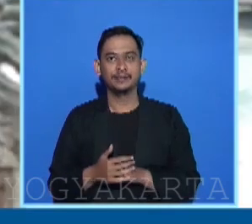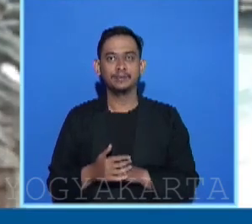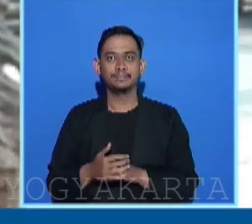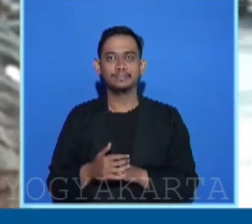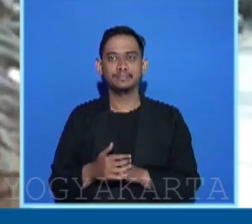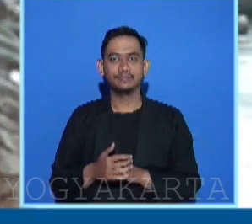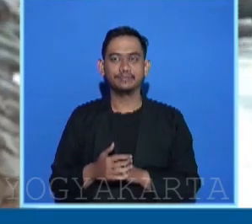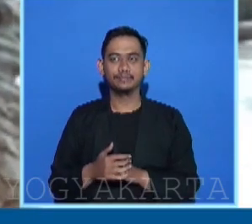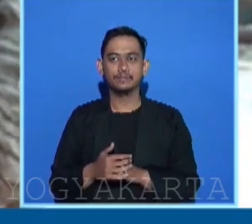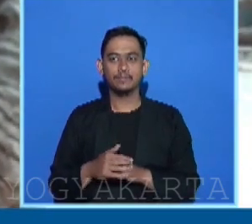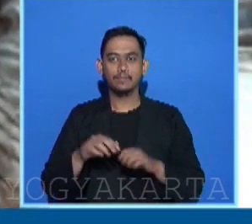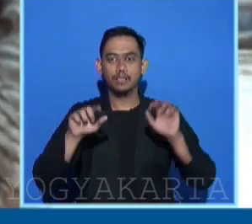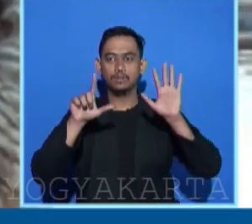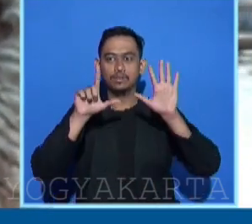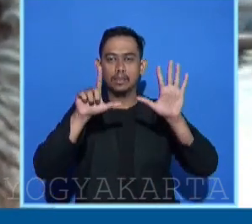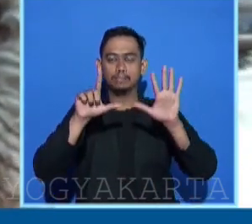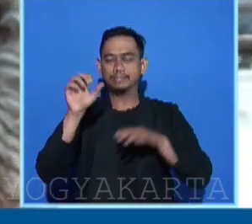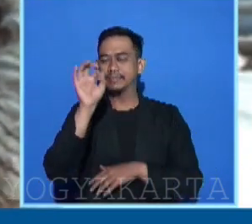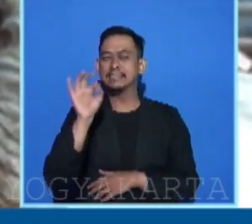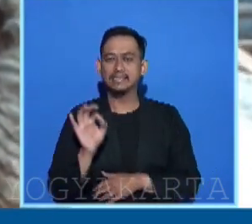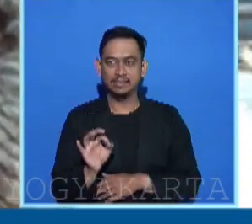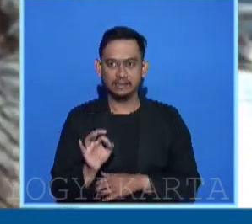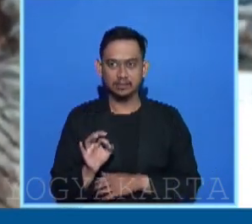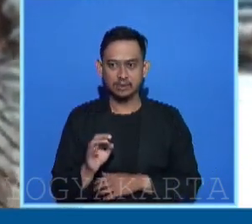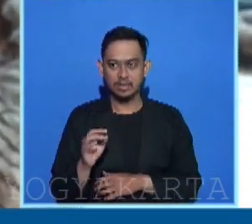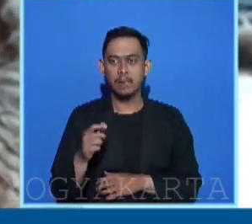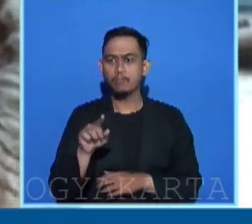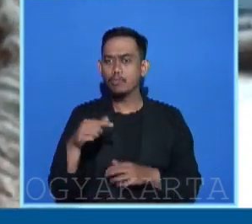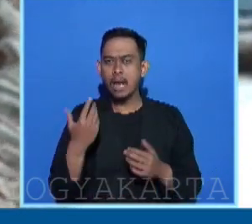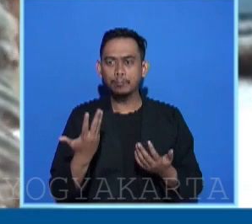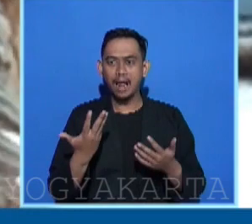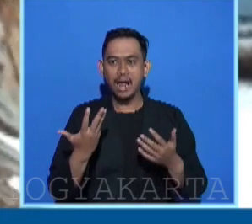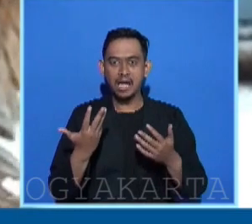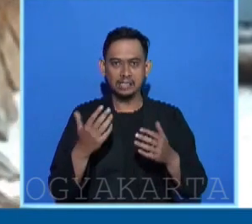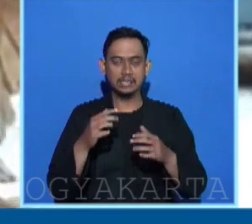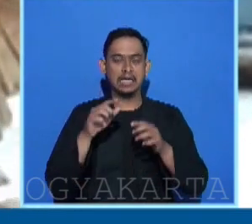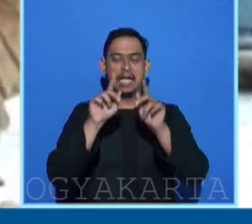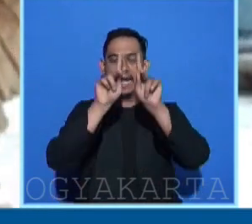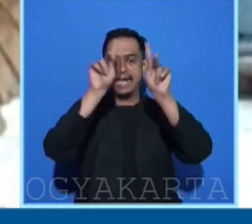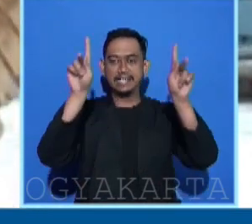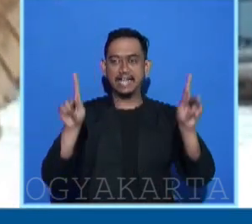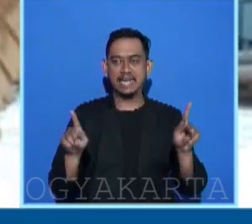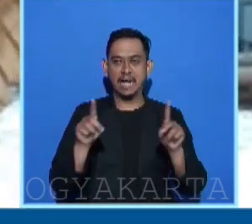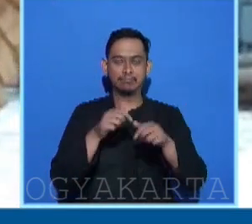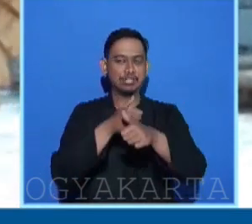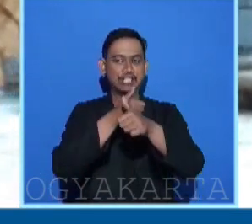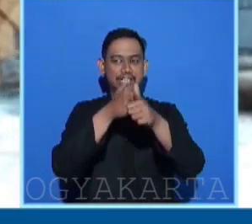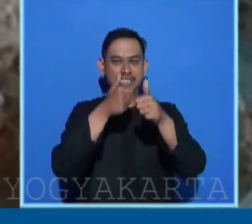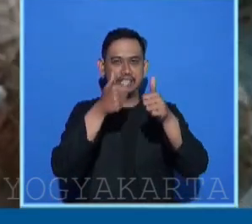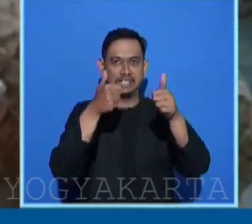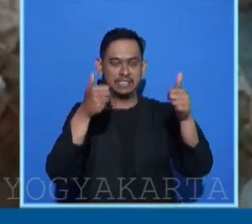sinosonon persen dewasa manten sampun kawujud satu galeng Kario seni ingkang Indah Lan gada bobot seni ingkang Inggil